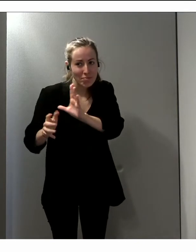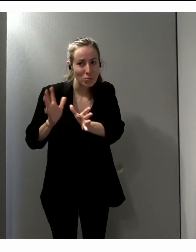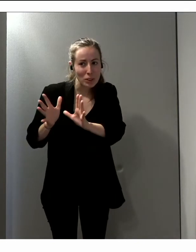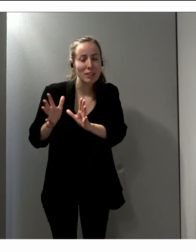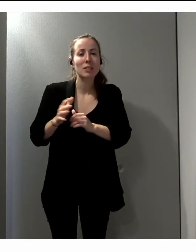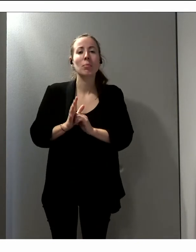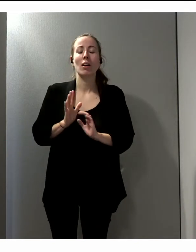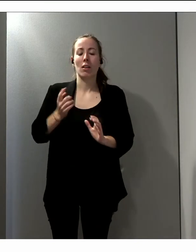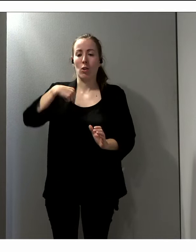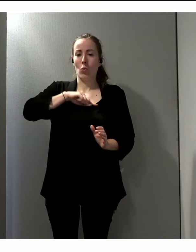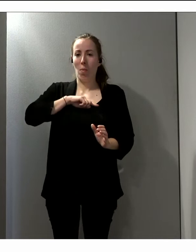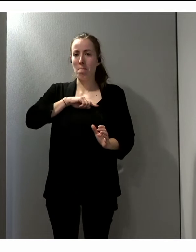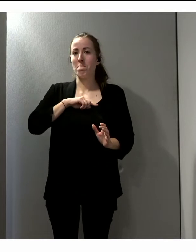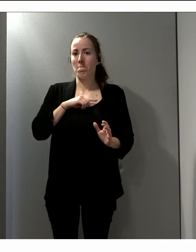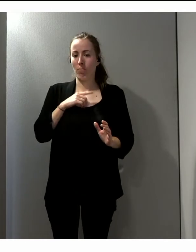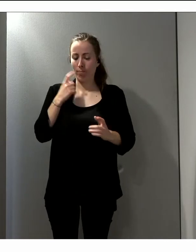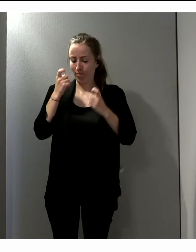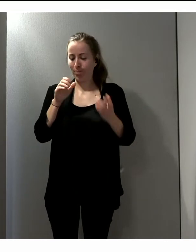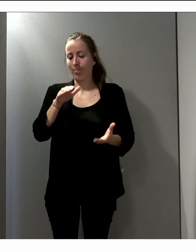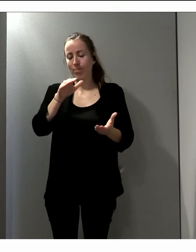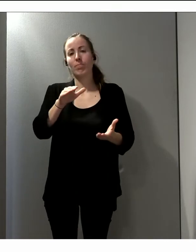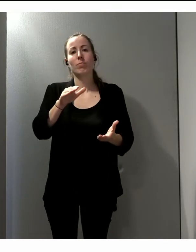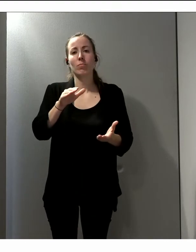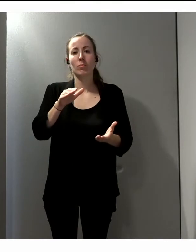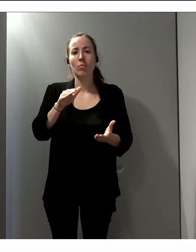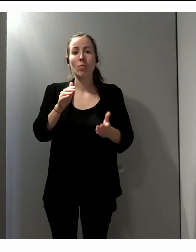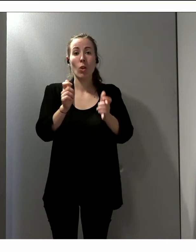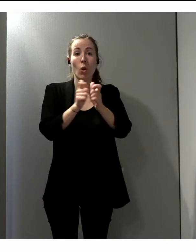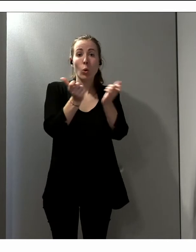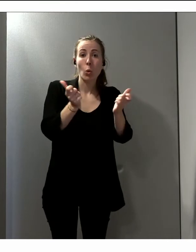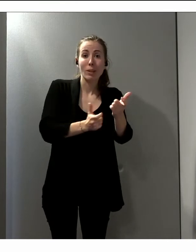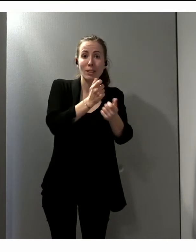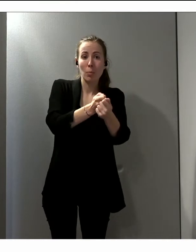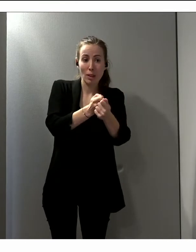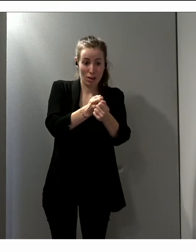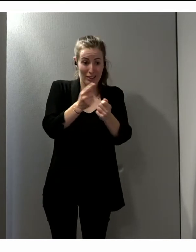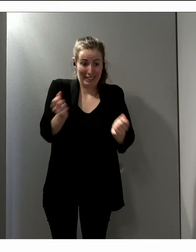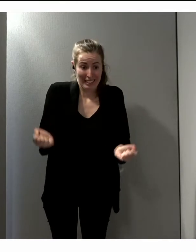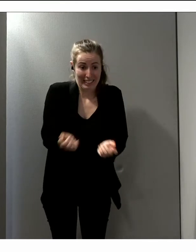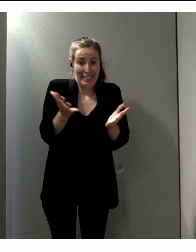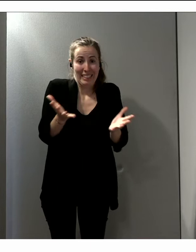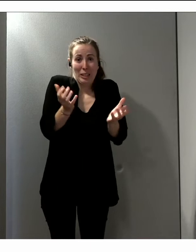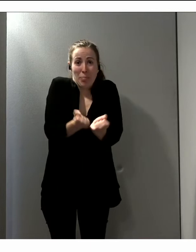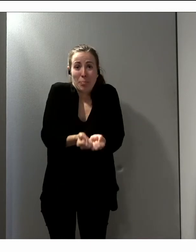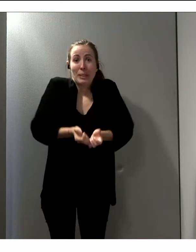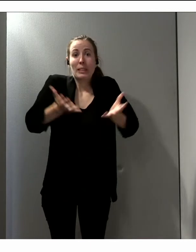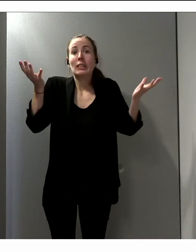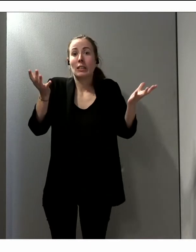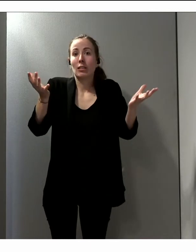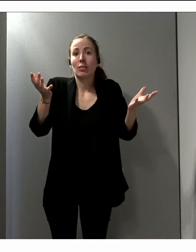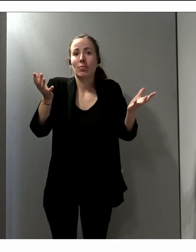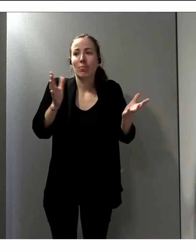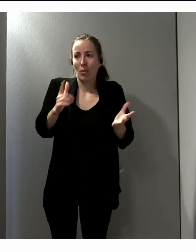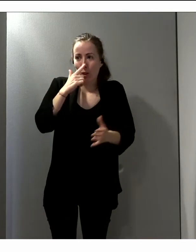aux efforts qui sont faits pour déployer les entreprises adaptées. Et moi, je vais juste terminer, je pense